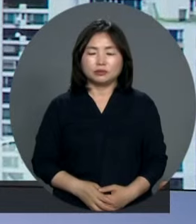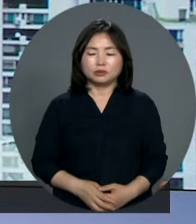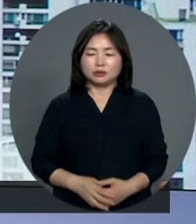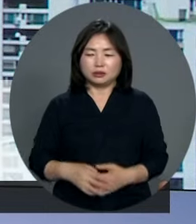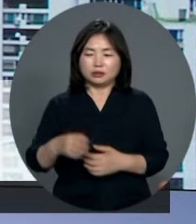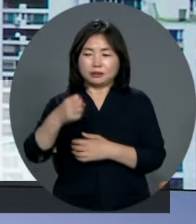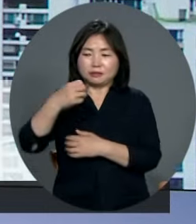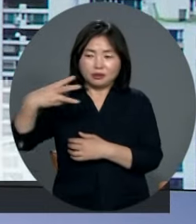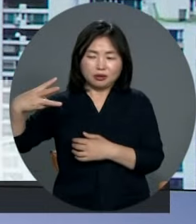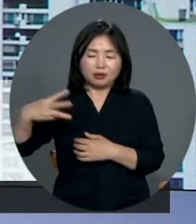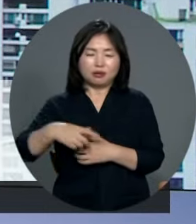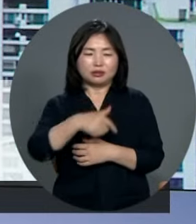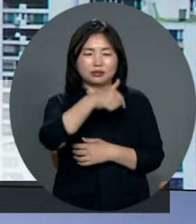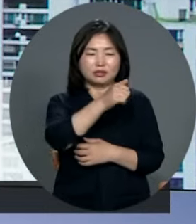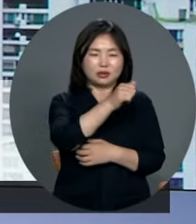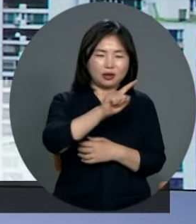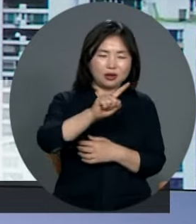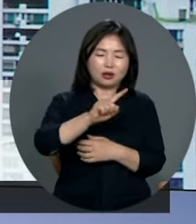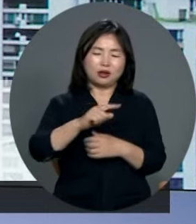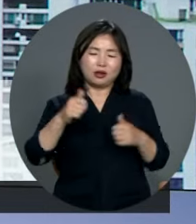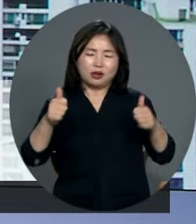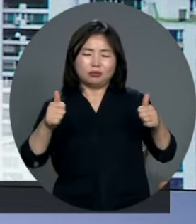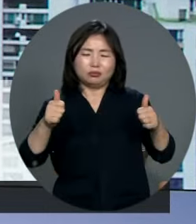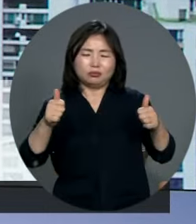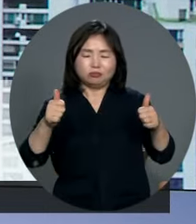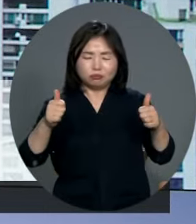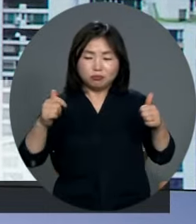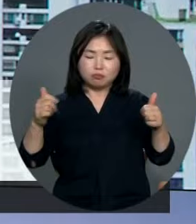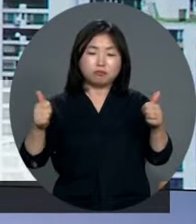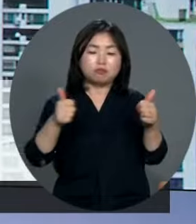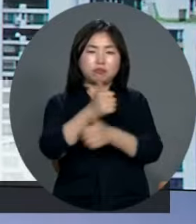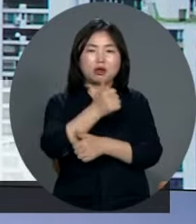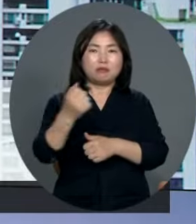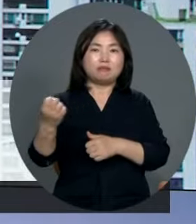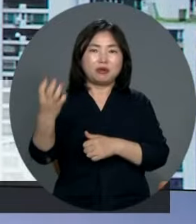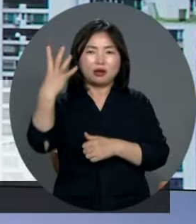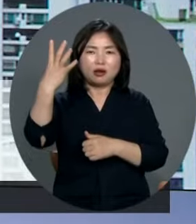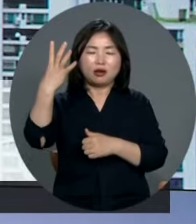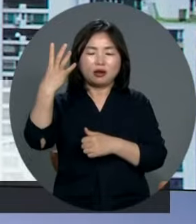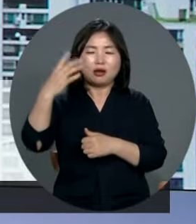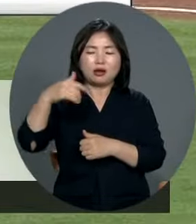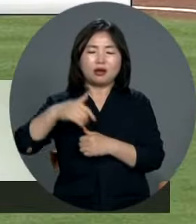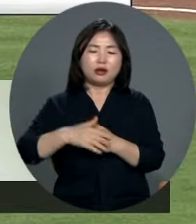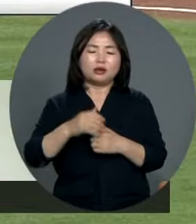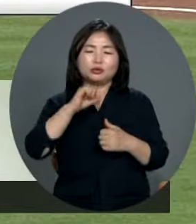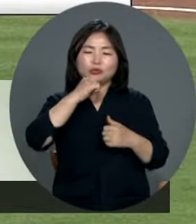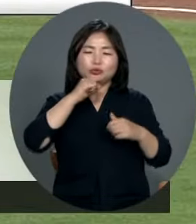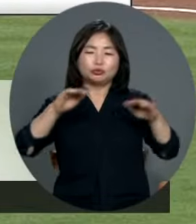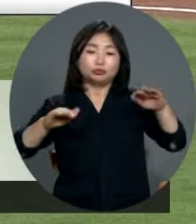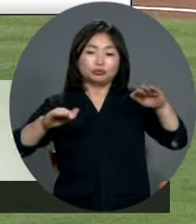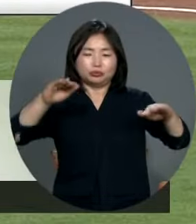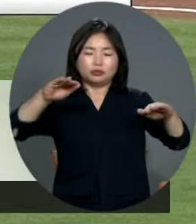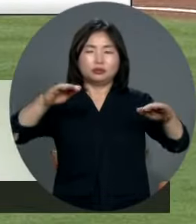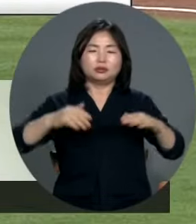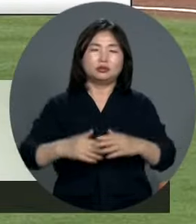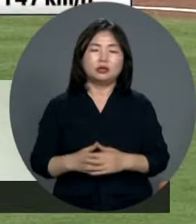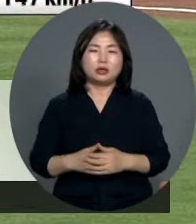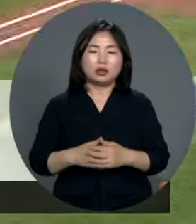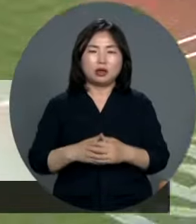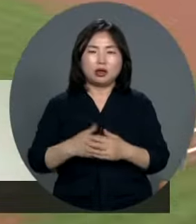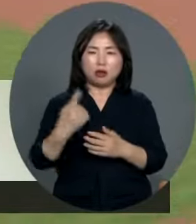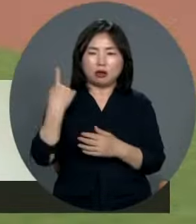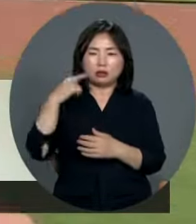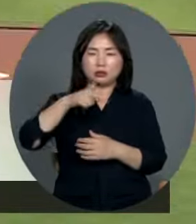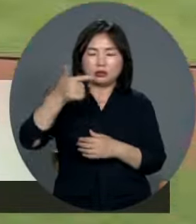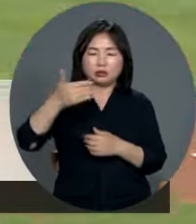연장까지 이어진 전날 경기에 패배를 극복하고 승리한 삼성 라이온즈가 선두 기아와 격차를 다시 좁혔습니다.